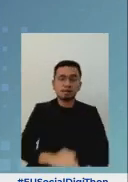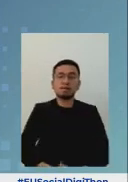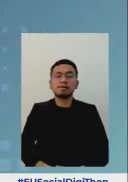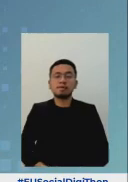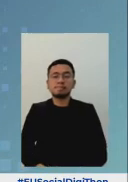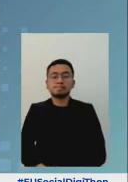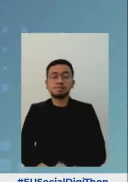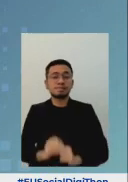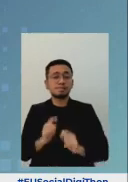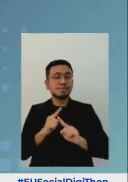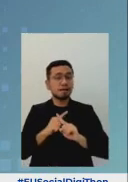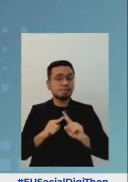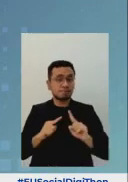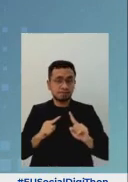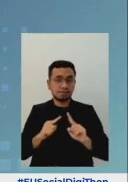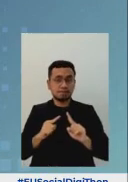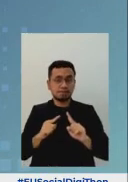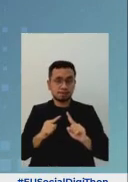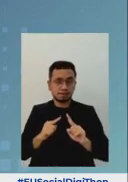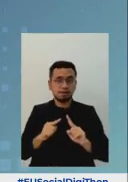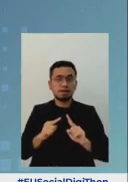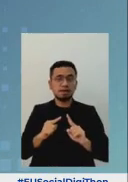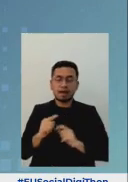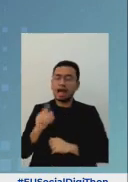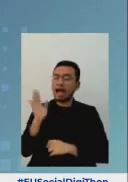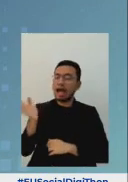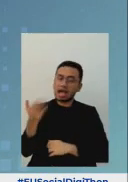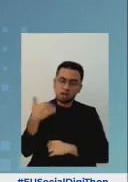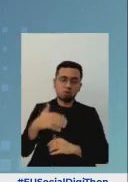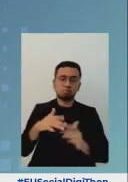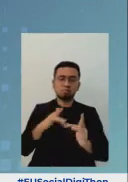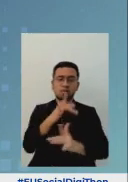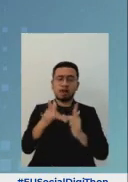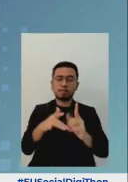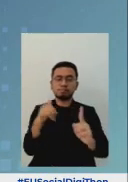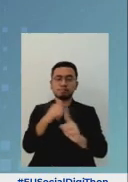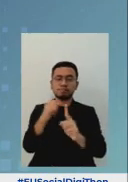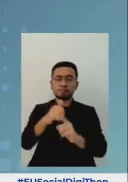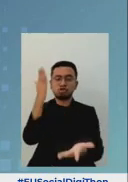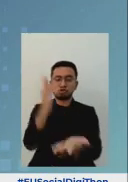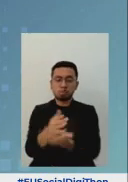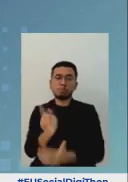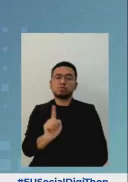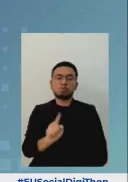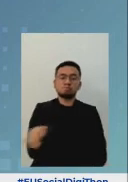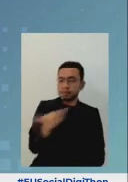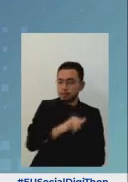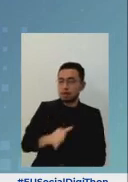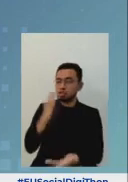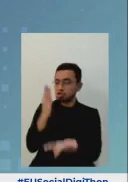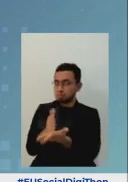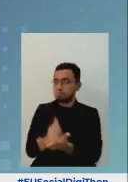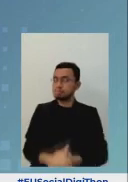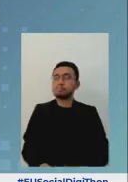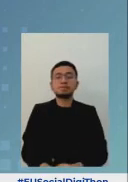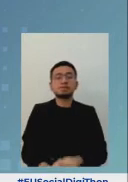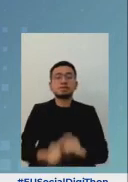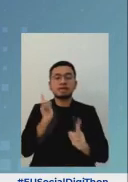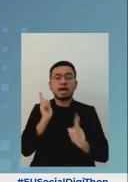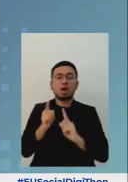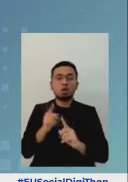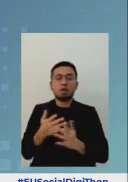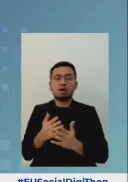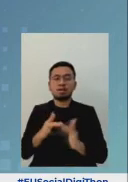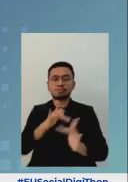untuk menyetop bareng gitu. Ketika ada cyberbullying terjadi, maka